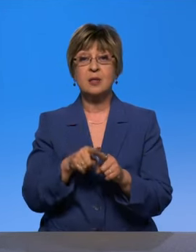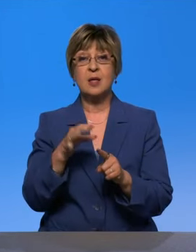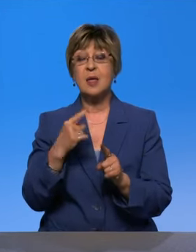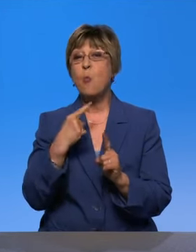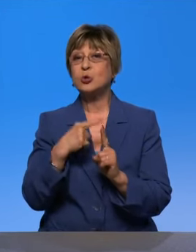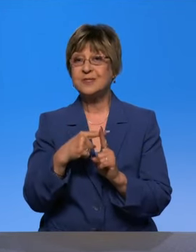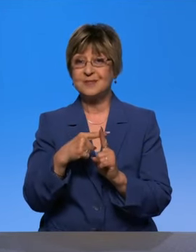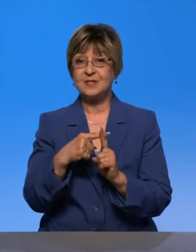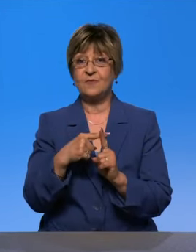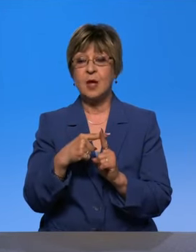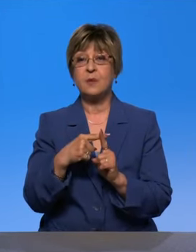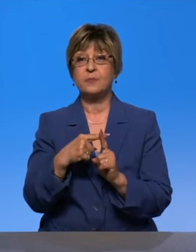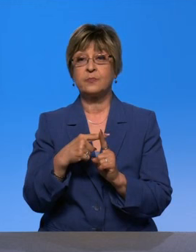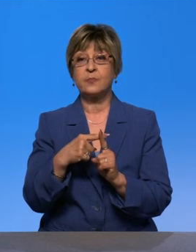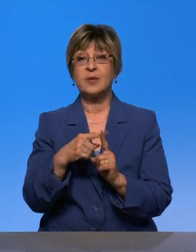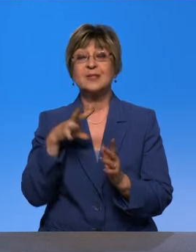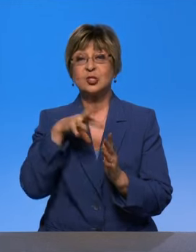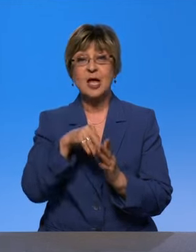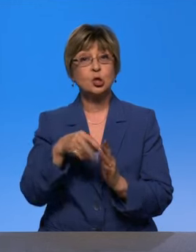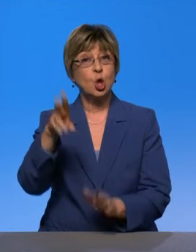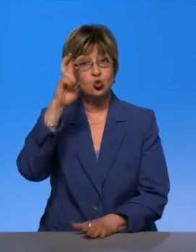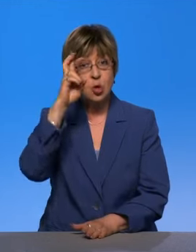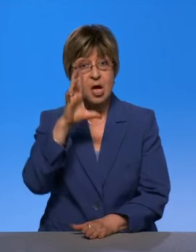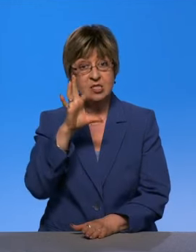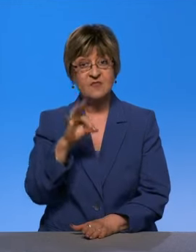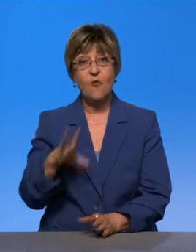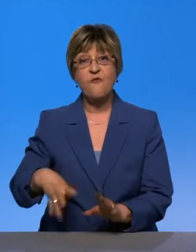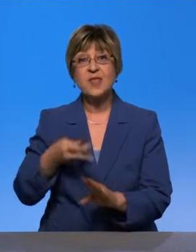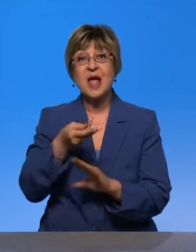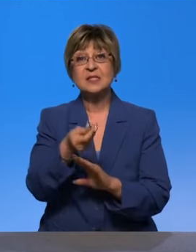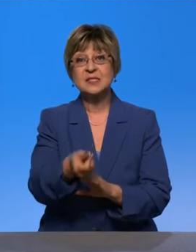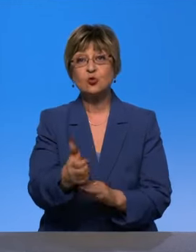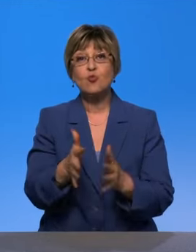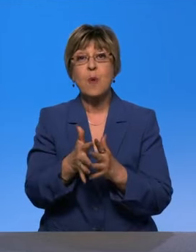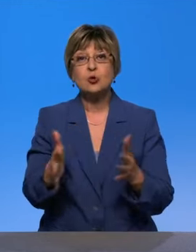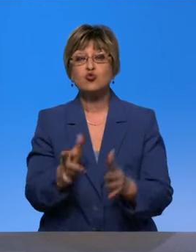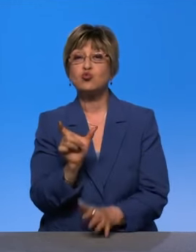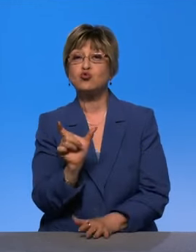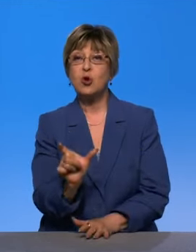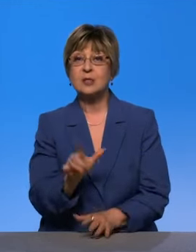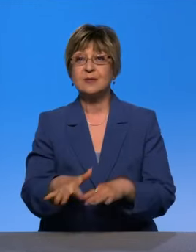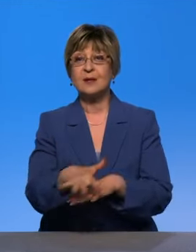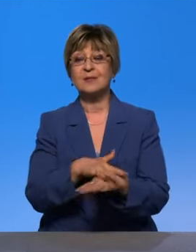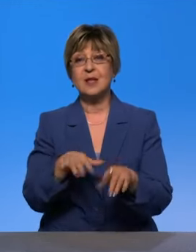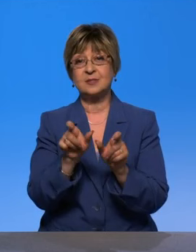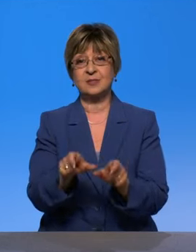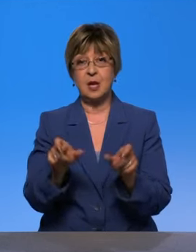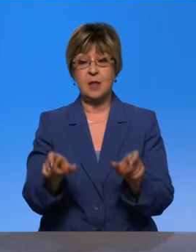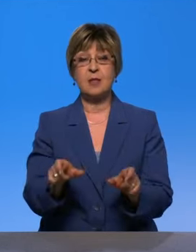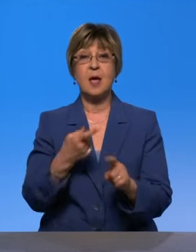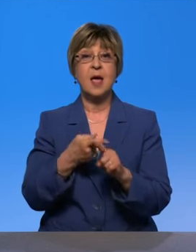позитивно. Значит, государство именно финансирует большую часть населения вот